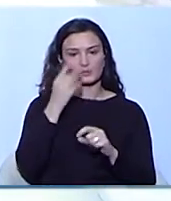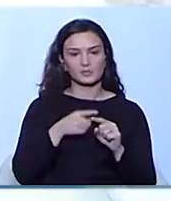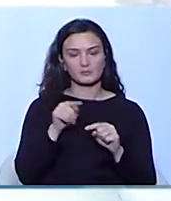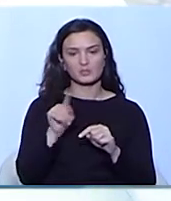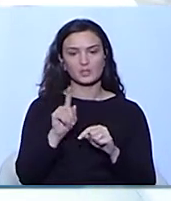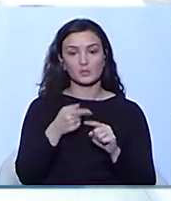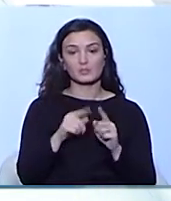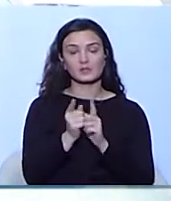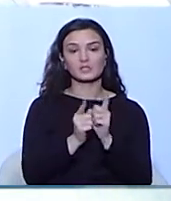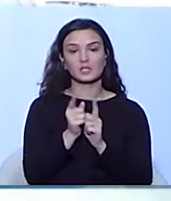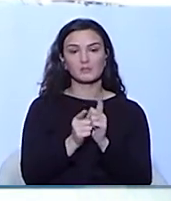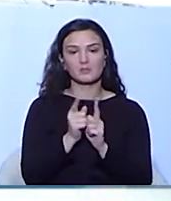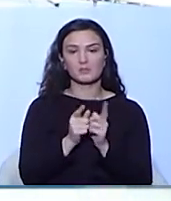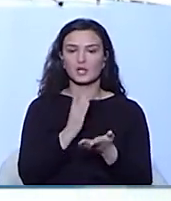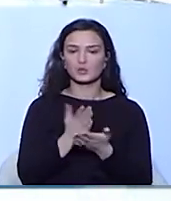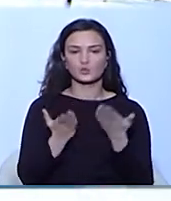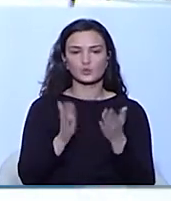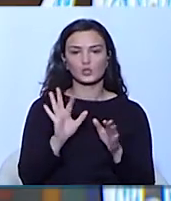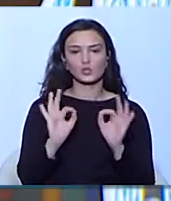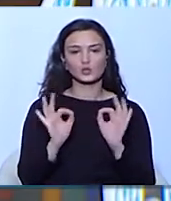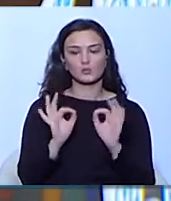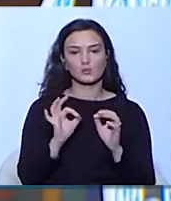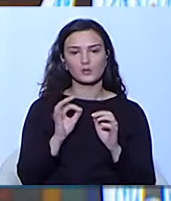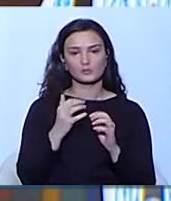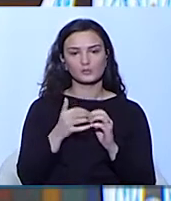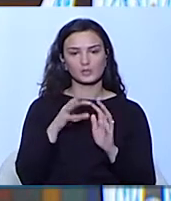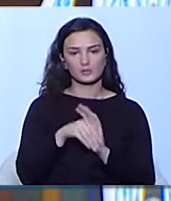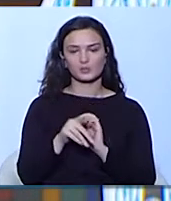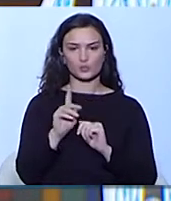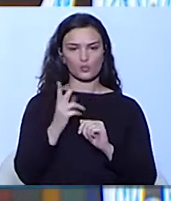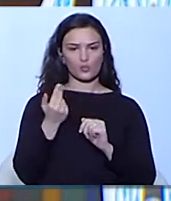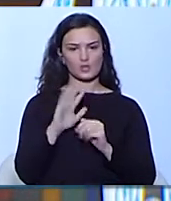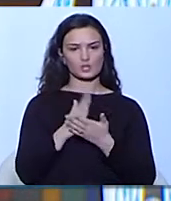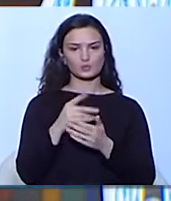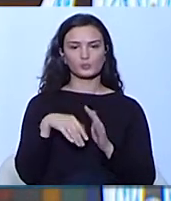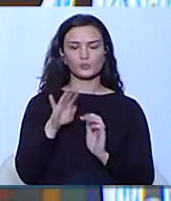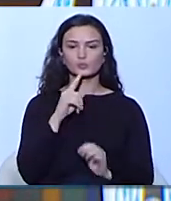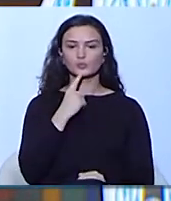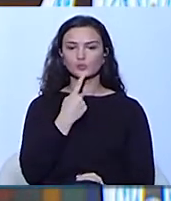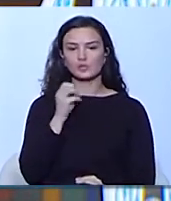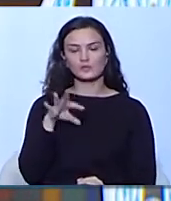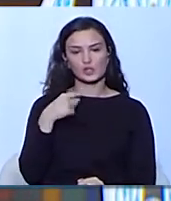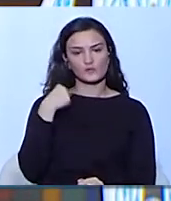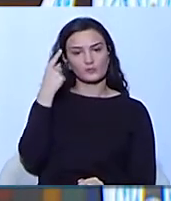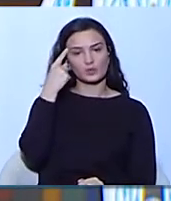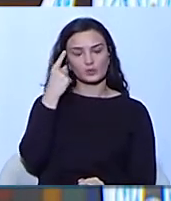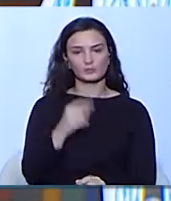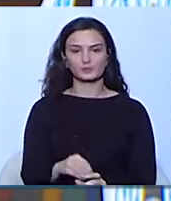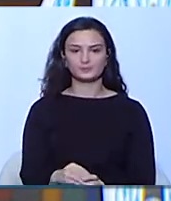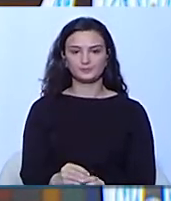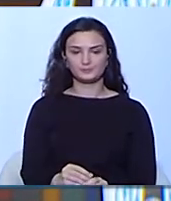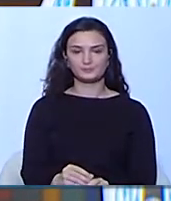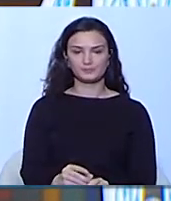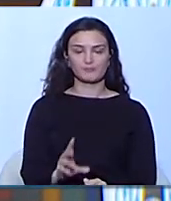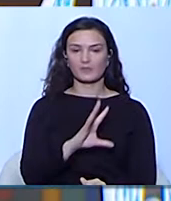იმაზე, რომ ეს ცვლილებები არის თუ არა ნორმის ფარგლებში. Ხო არ არის რაღაც უფრო რთულად, ვიდრე ჩვენ ვფიქრობთ.